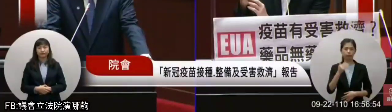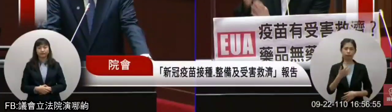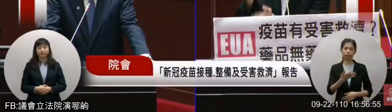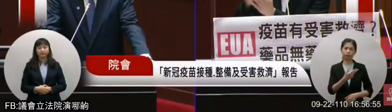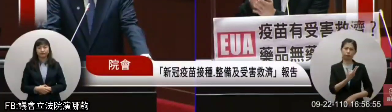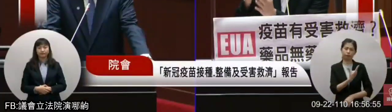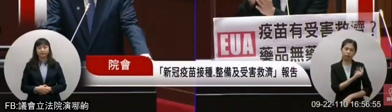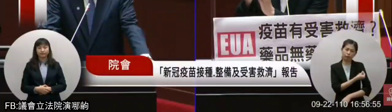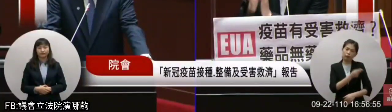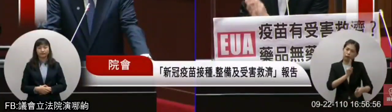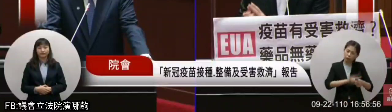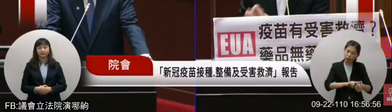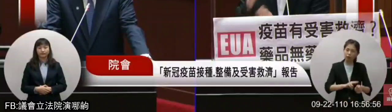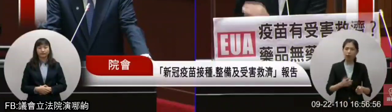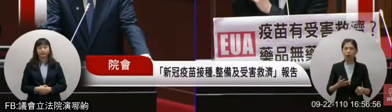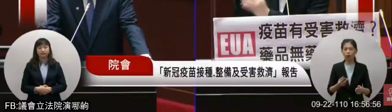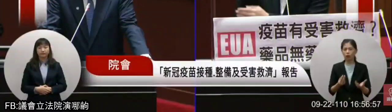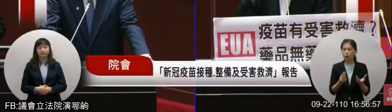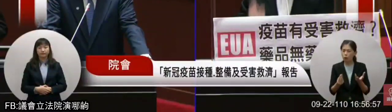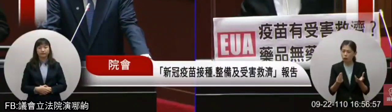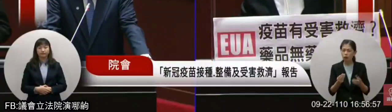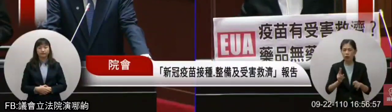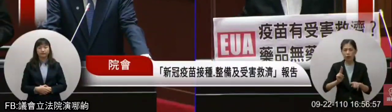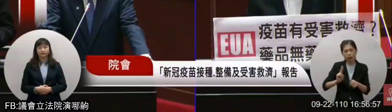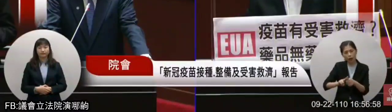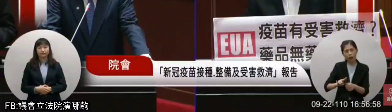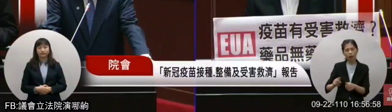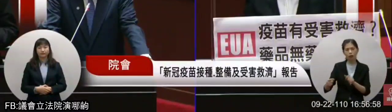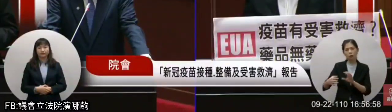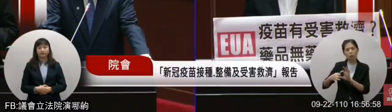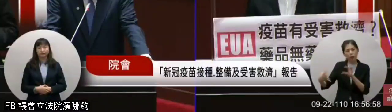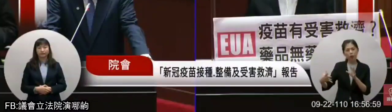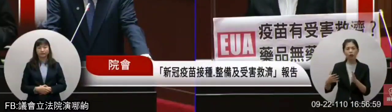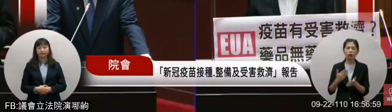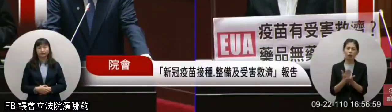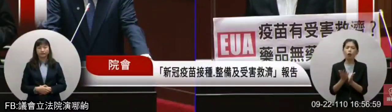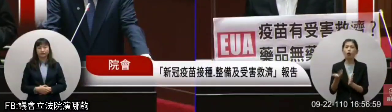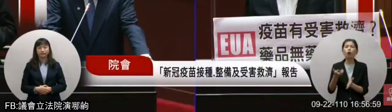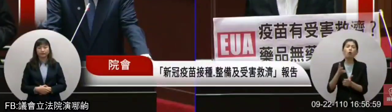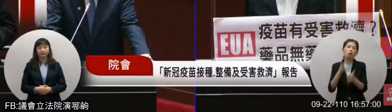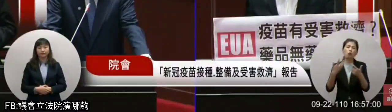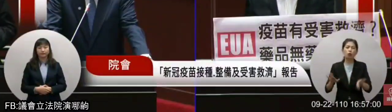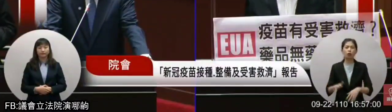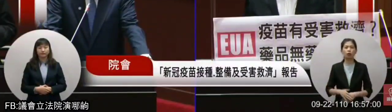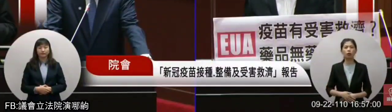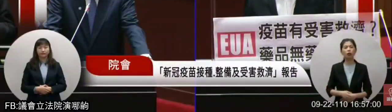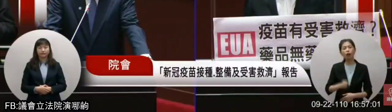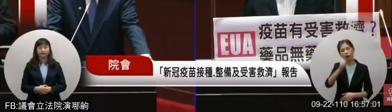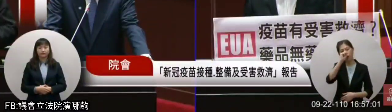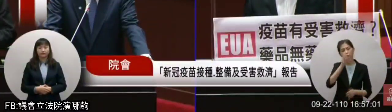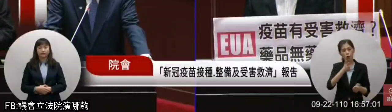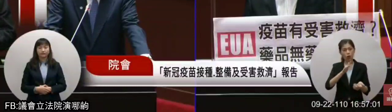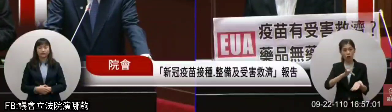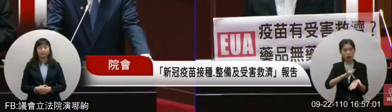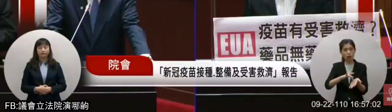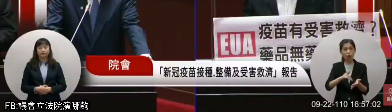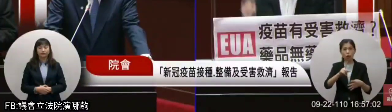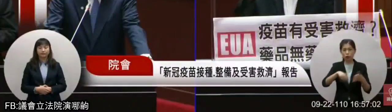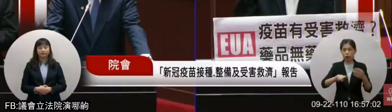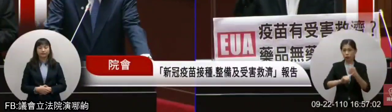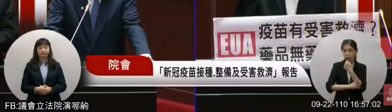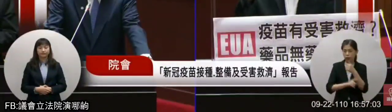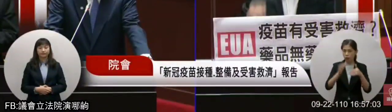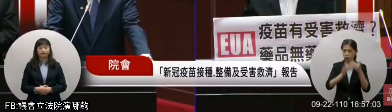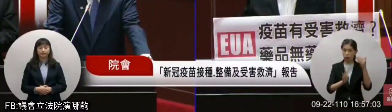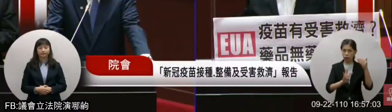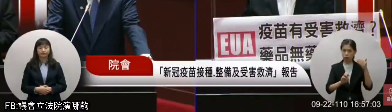时候有一部分相关，刚刚也有立委质询了。我要问的是药事法48(2)，它是